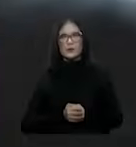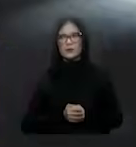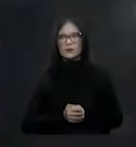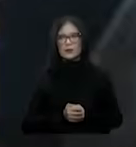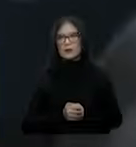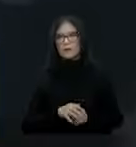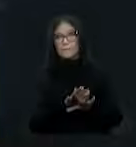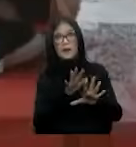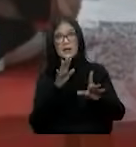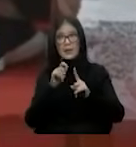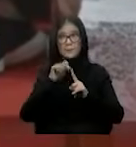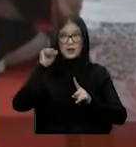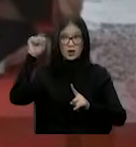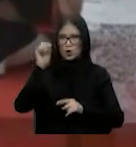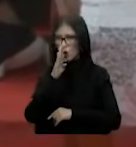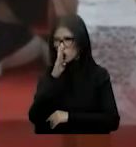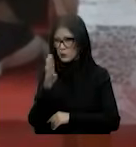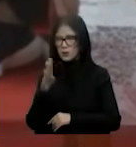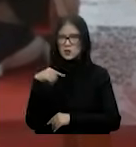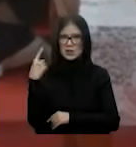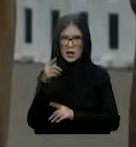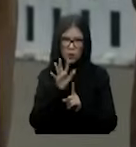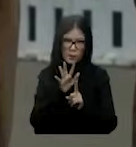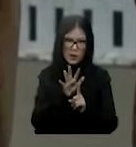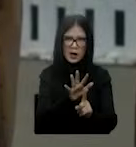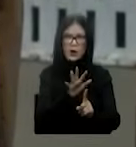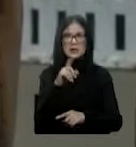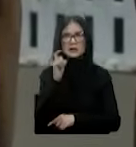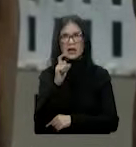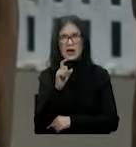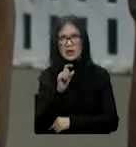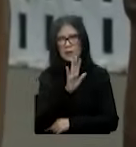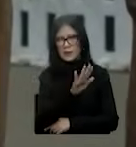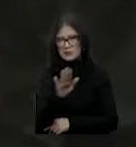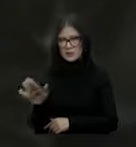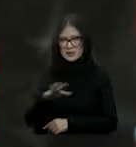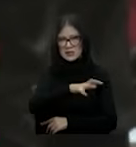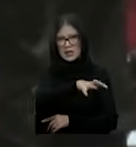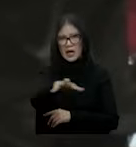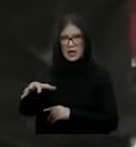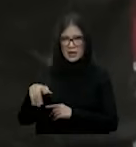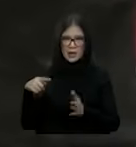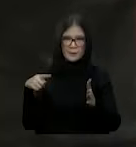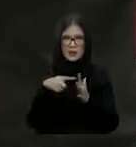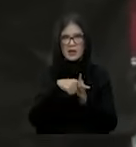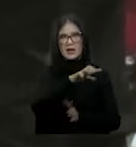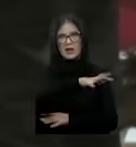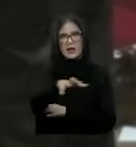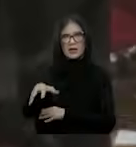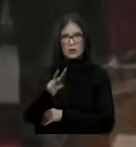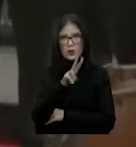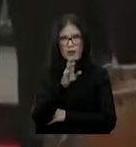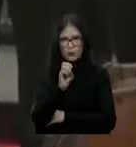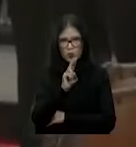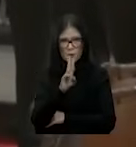Partai Perindo berkomitmen akan selalu mengawal pemenangan setiap calon kepala daerah yang diusung maupun didukung pada Pilkada Serentak 2024. Tim Liputan iNews